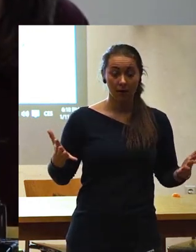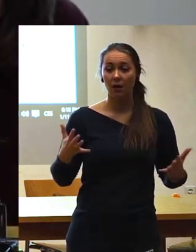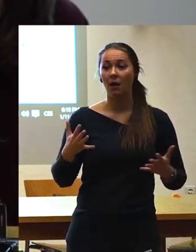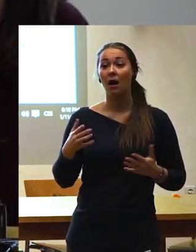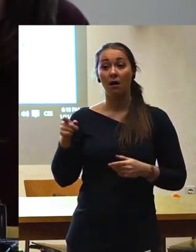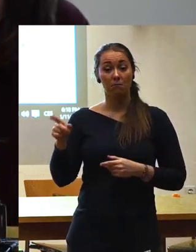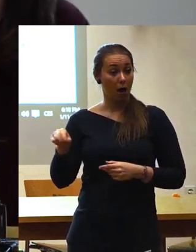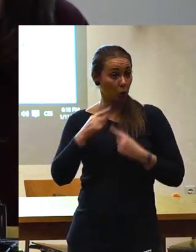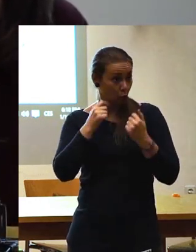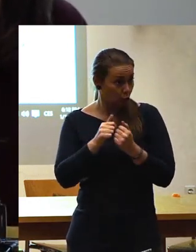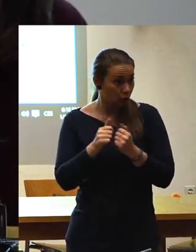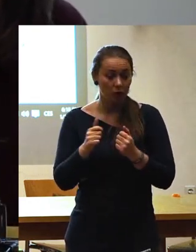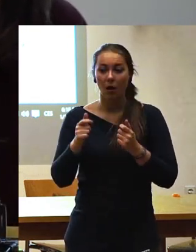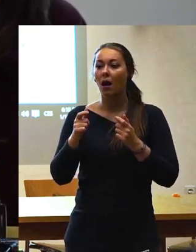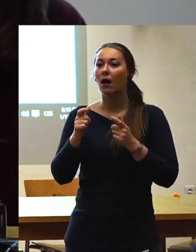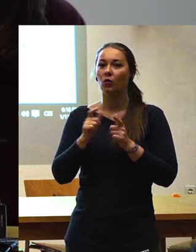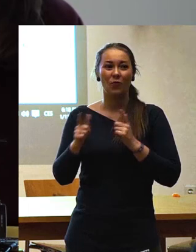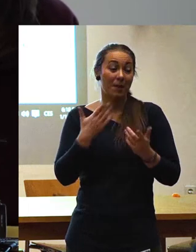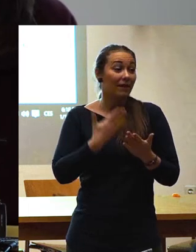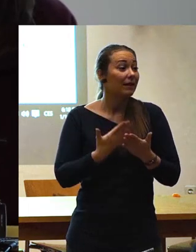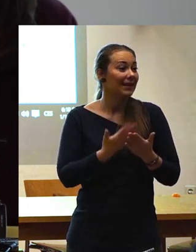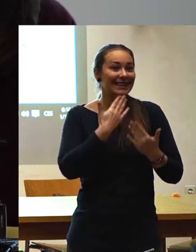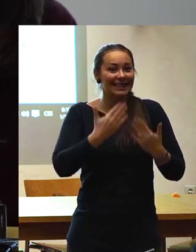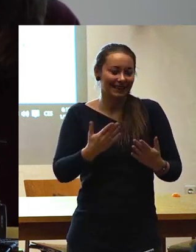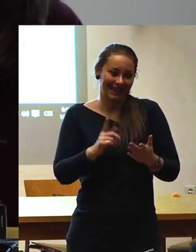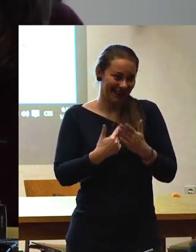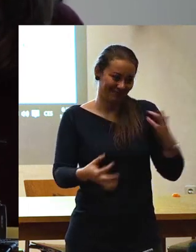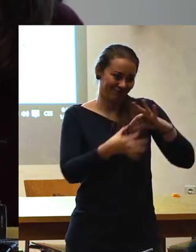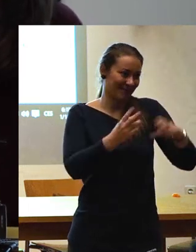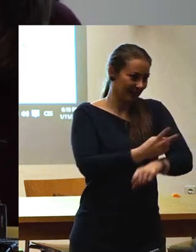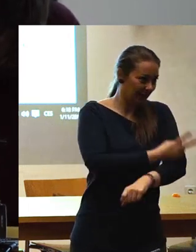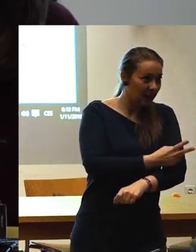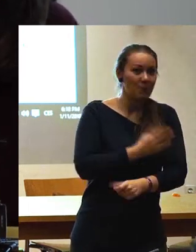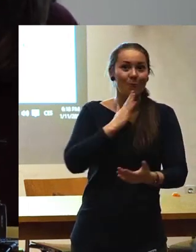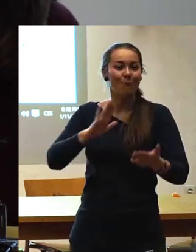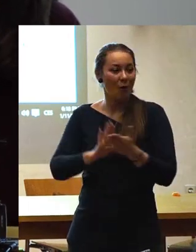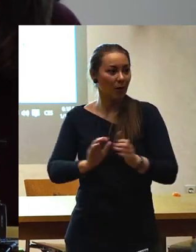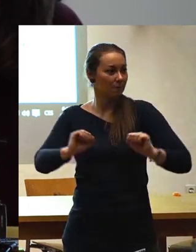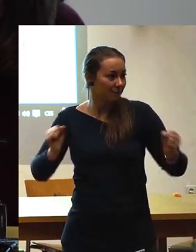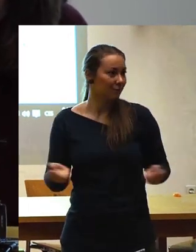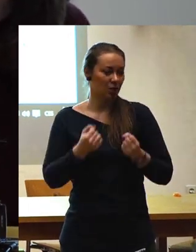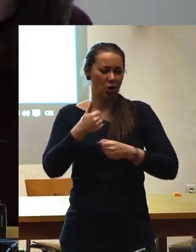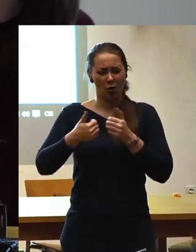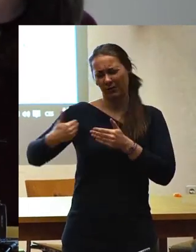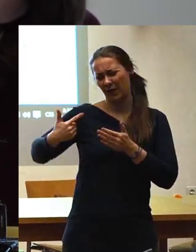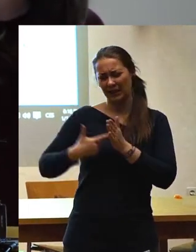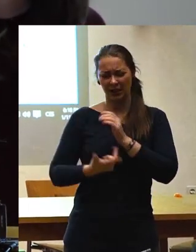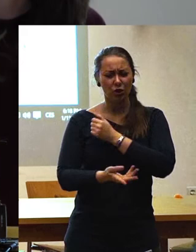A právě díky tomu, že je nestátní, tak asi tam mohl vzniknout v roce 2014 dost podrobný